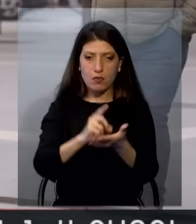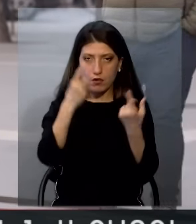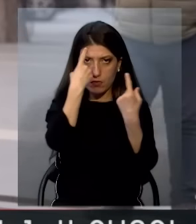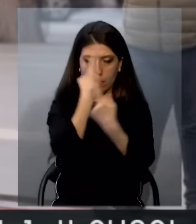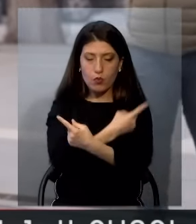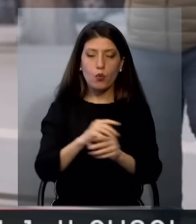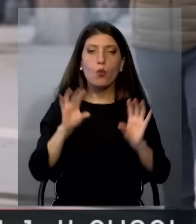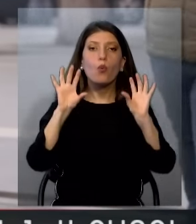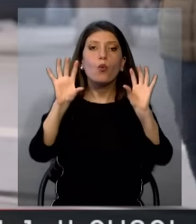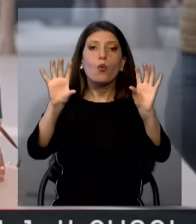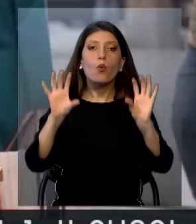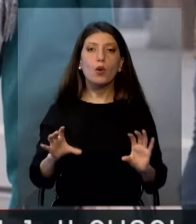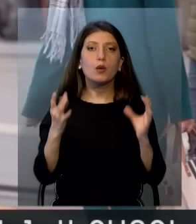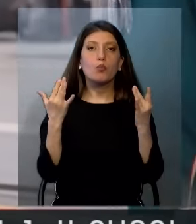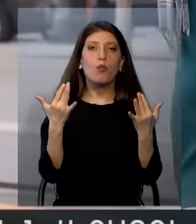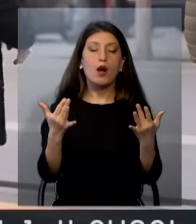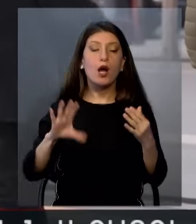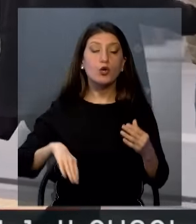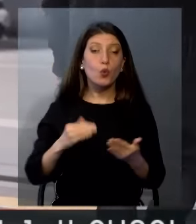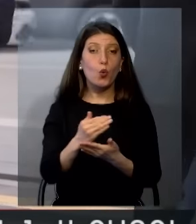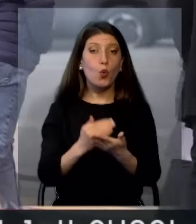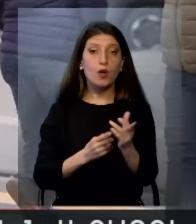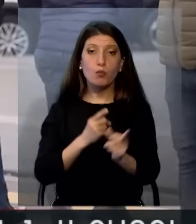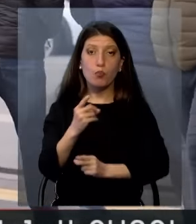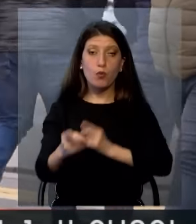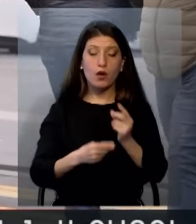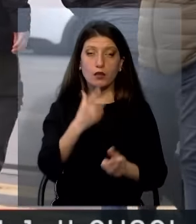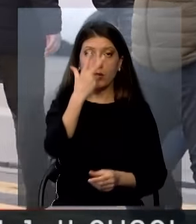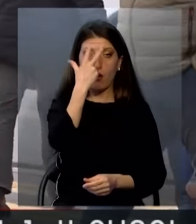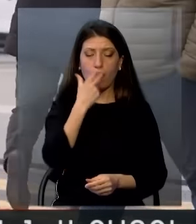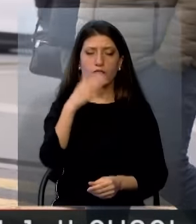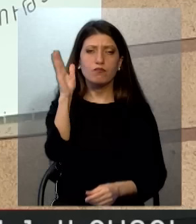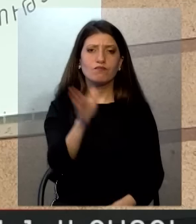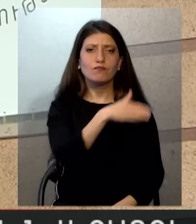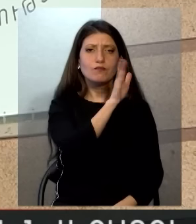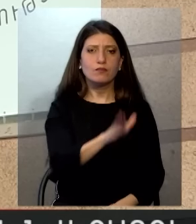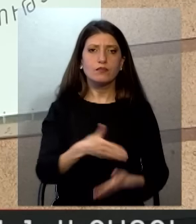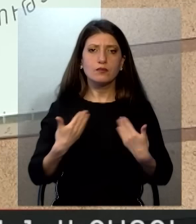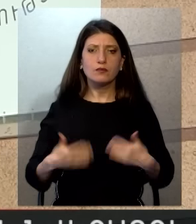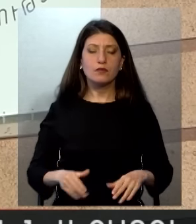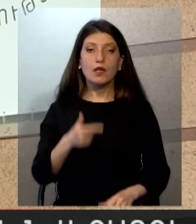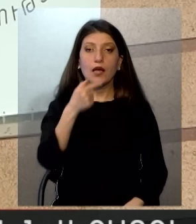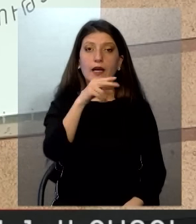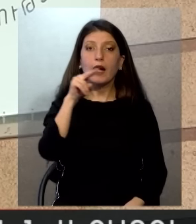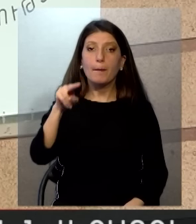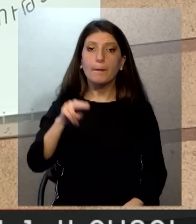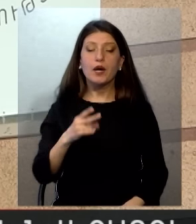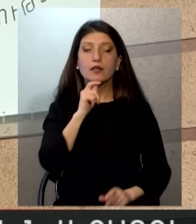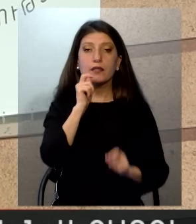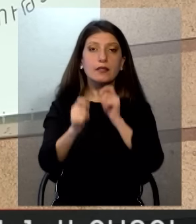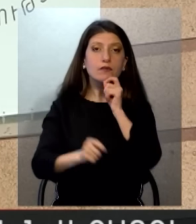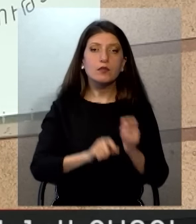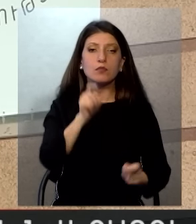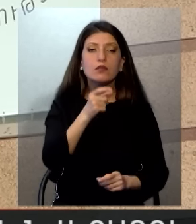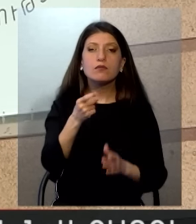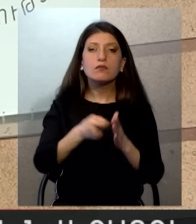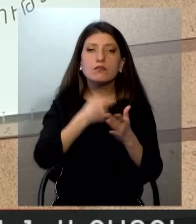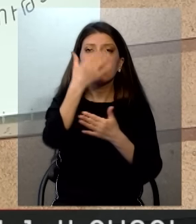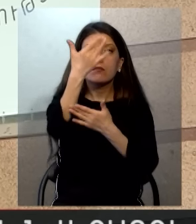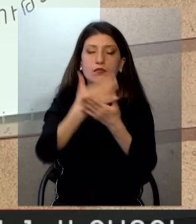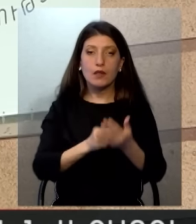օրենքի պահանջով, հետո օրենքի փոփոխության հետ այդ ավանդույթը վերացավ։ ԿՊ-ի նվիրատուների ցանկը հետաքննող